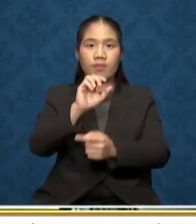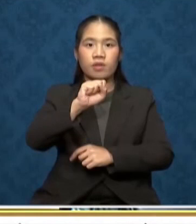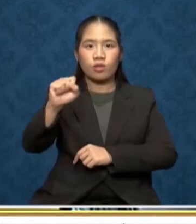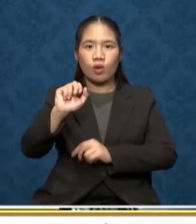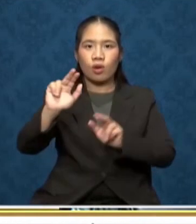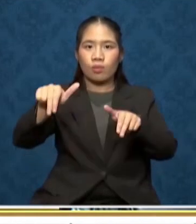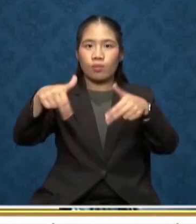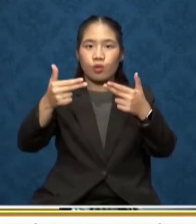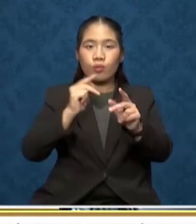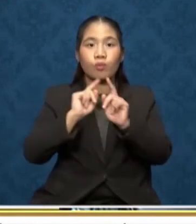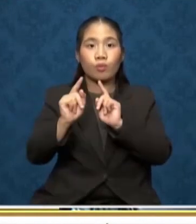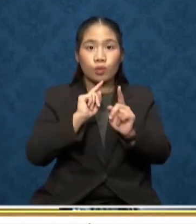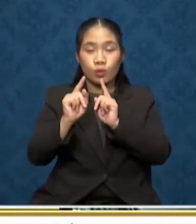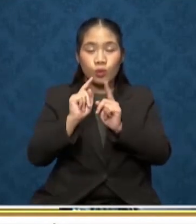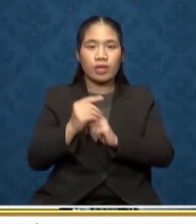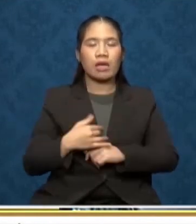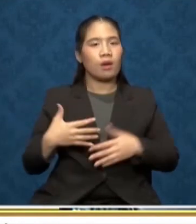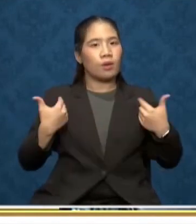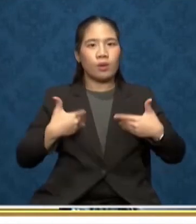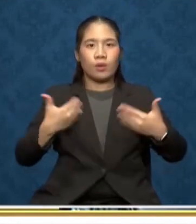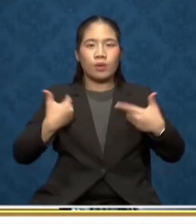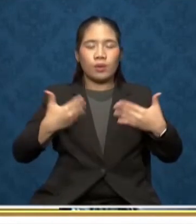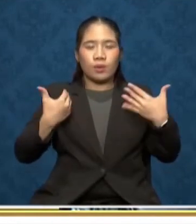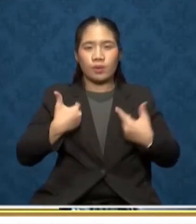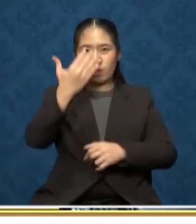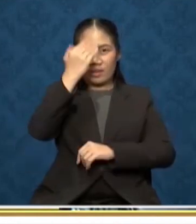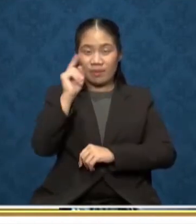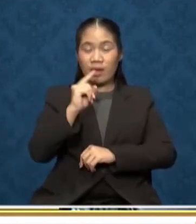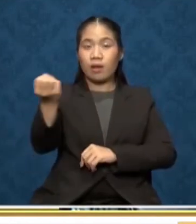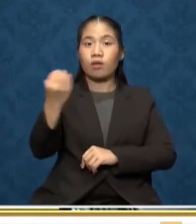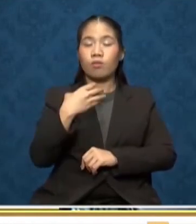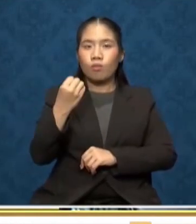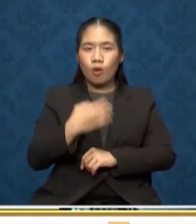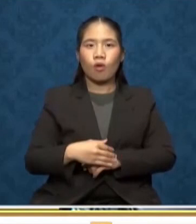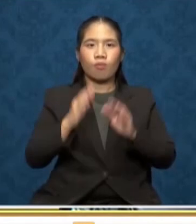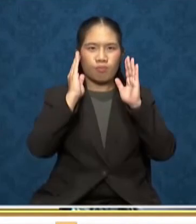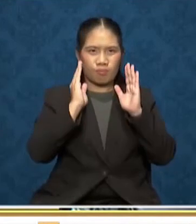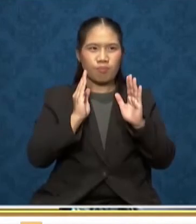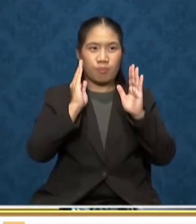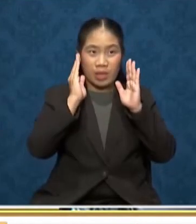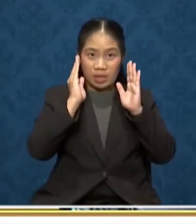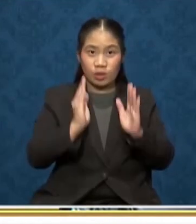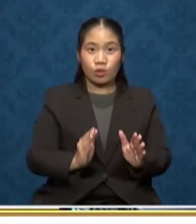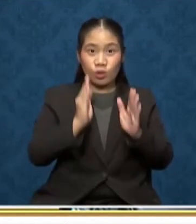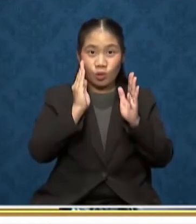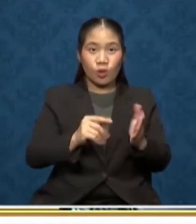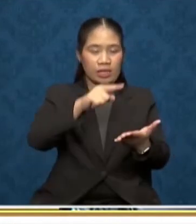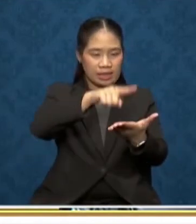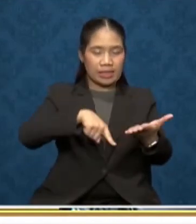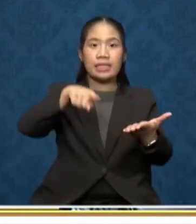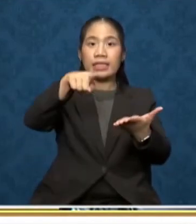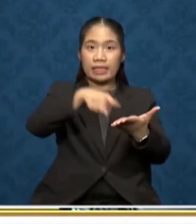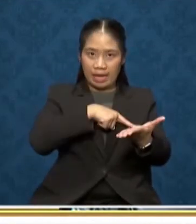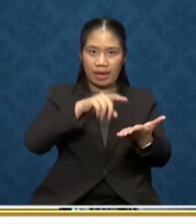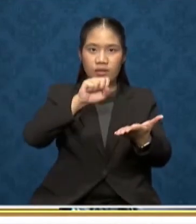ได้วดีโคอรหาน้องน้ก็ดีใจมากครับเพระว้องเบอกว่าถเป็คนจนตดปากกากา สอ๋าทกวา Jeżeli เ